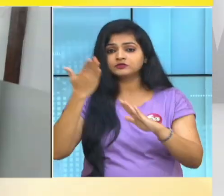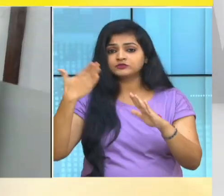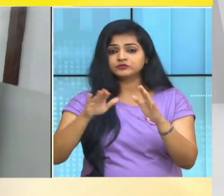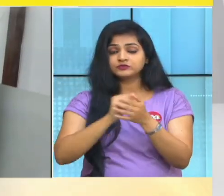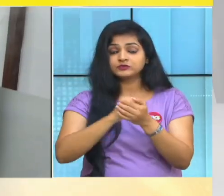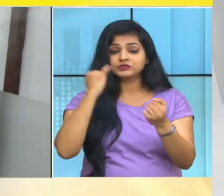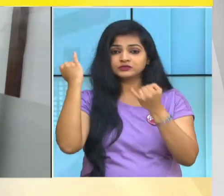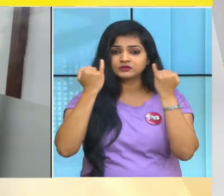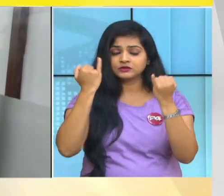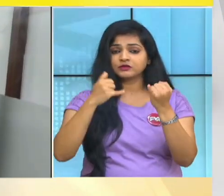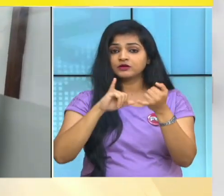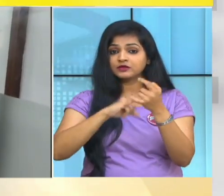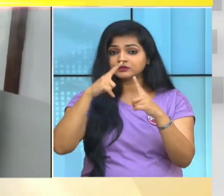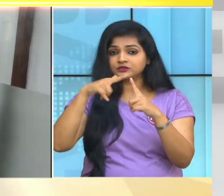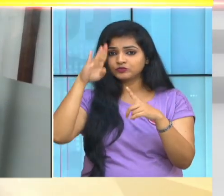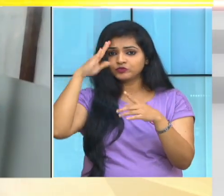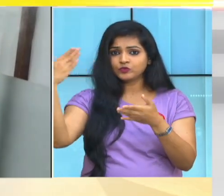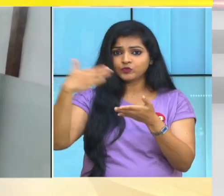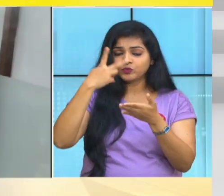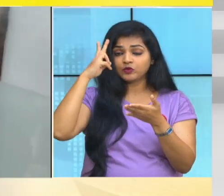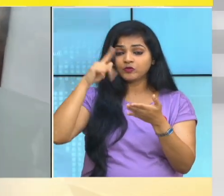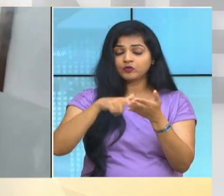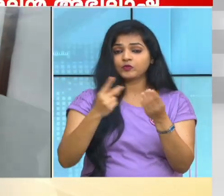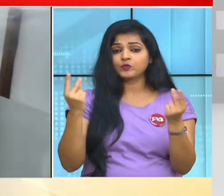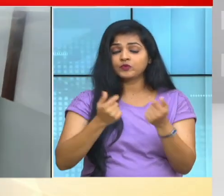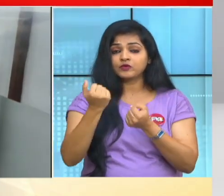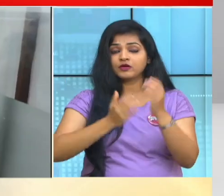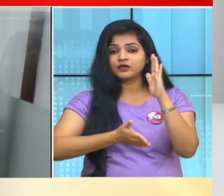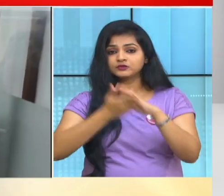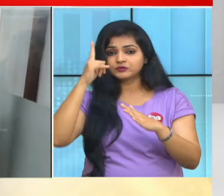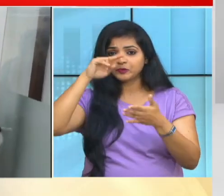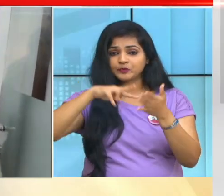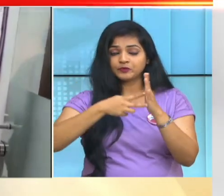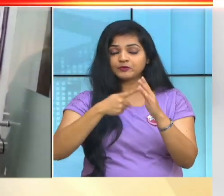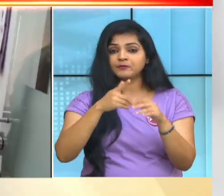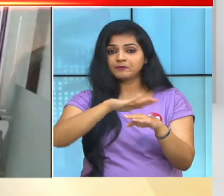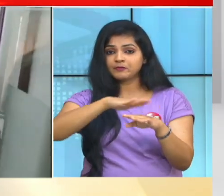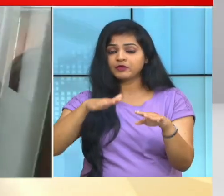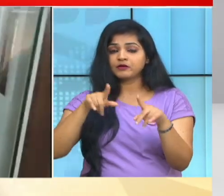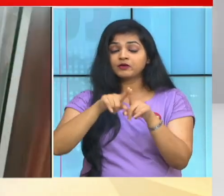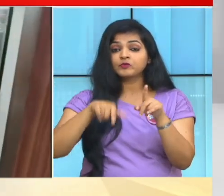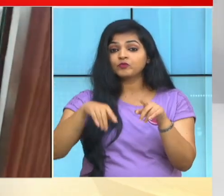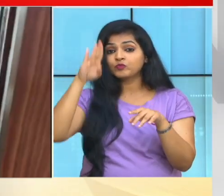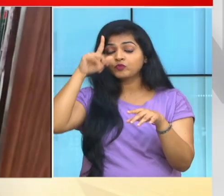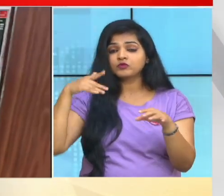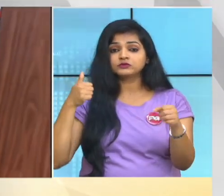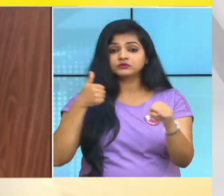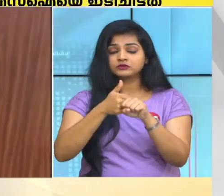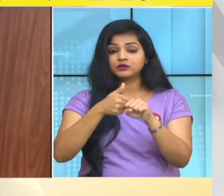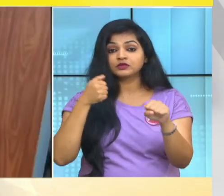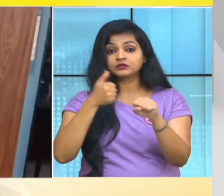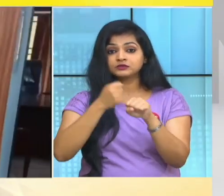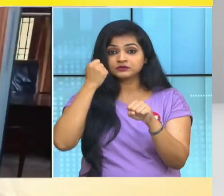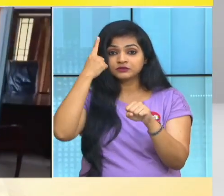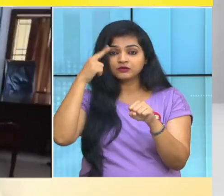SI ഇവർക്ക് അരികിലേക്ക് വരുന്നു എന്നറിഞ്ഞ് പെട്ടെന്ന് വാഹനം എടുത്ത് കടന്നു കളയാൻ ശ്രമിക്കുമ്പോഴാണ് പുറകോട്ടെടുക്കുമ്പോൾ അദ്ദേഹത്തെ ഈ കാർ ഇടിക്കുകയും എന്നാൽ ഇടിച്ചു എന്ന് തിരിച്ചറിഞ്ഞതിന്